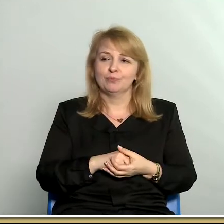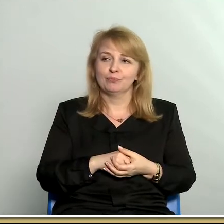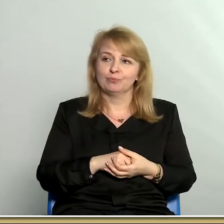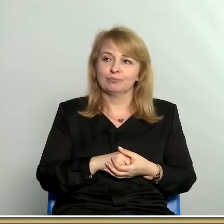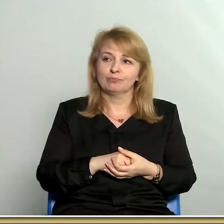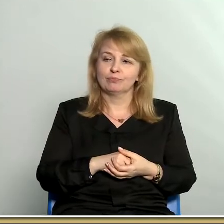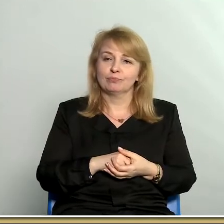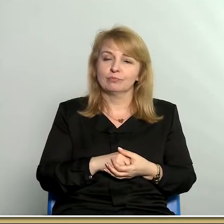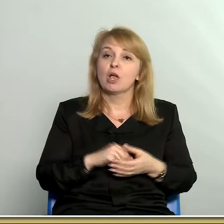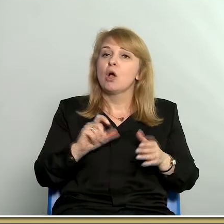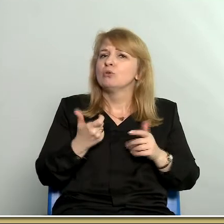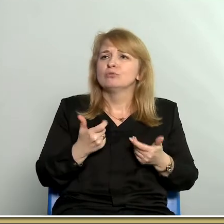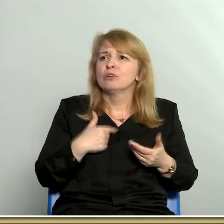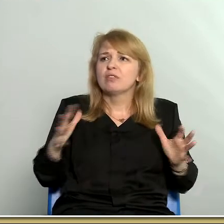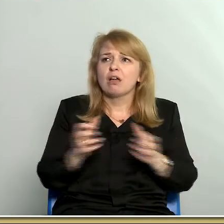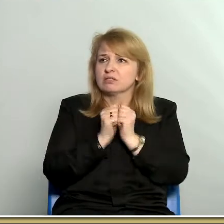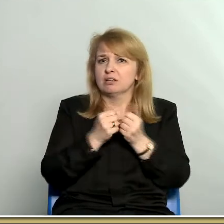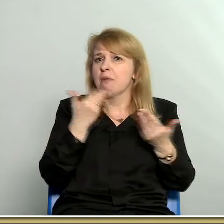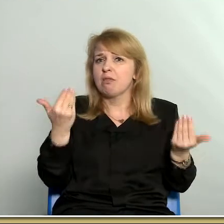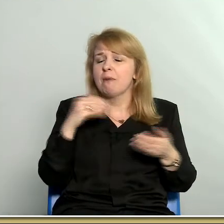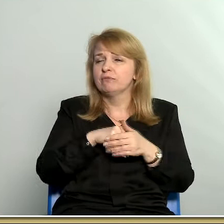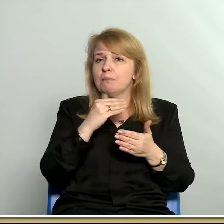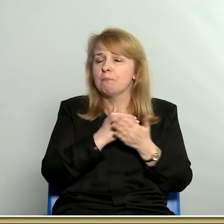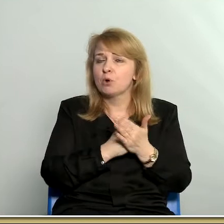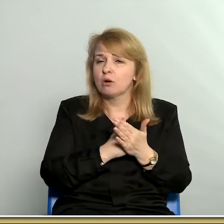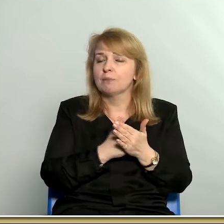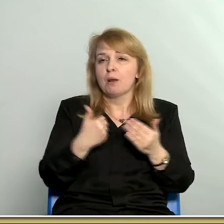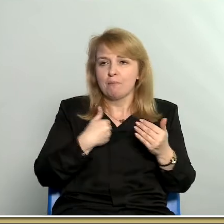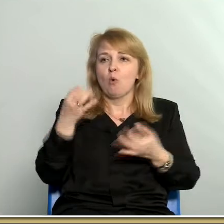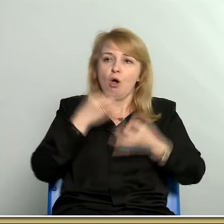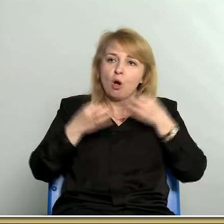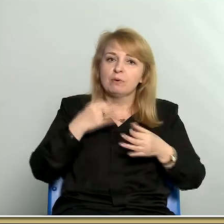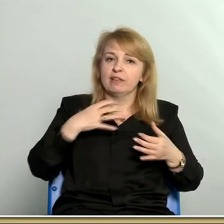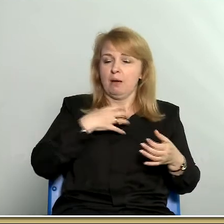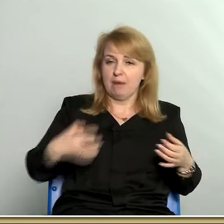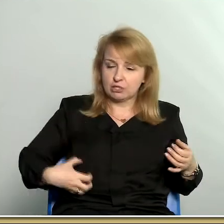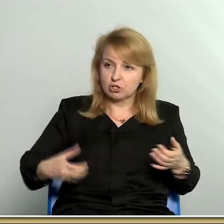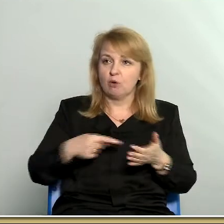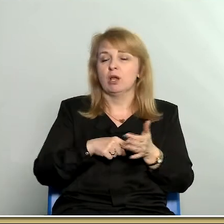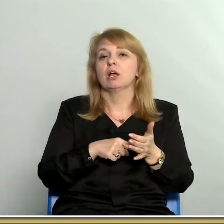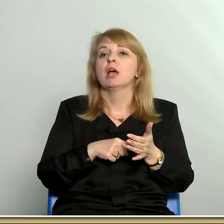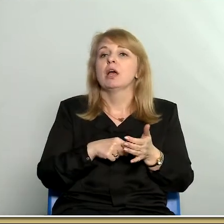Czego nie znajdziemy w regionalnym programie, o tym trochę mówi Pan Marszałek Laboszuk.